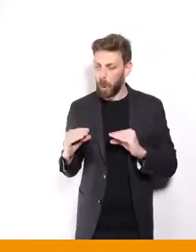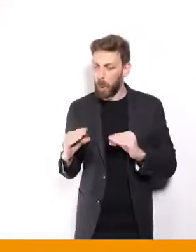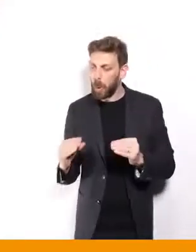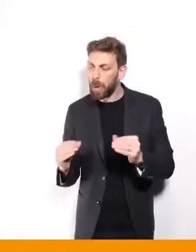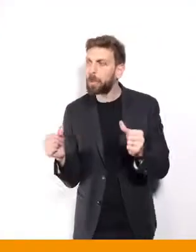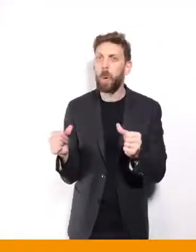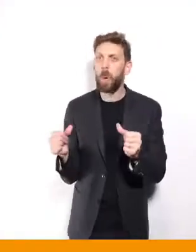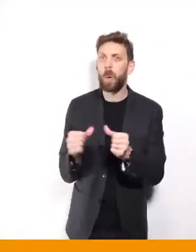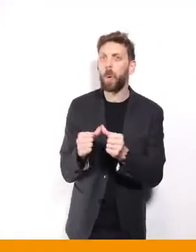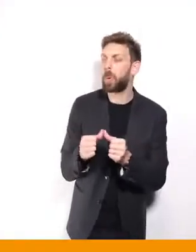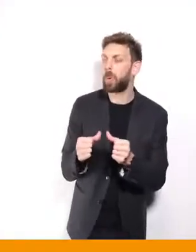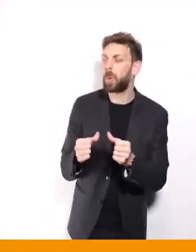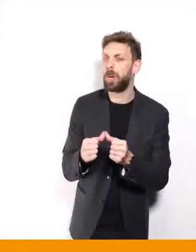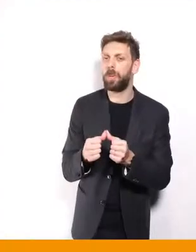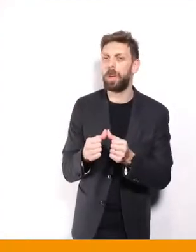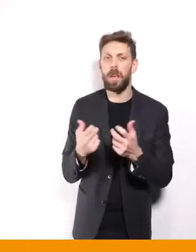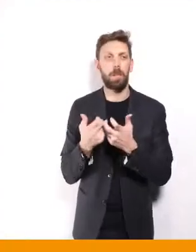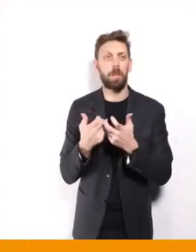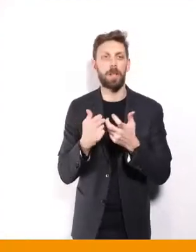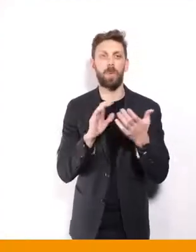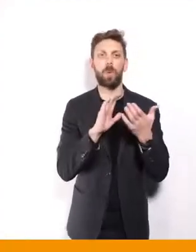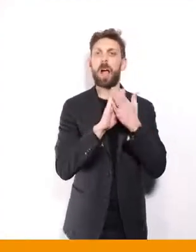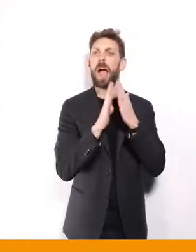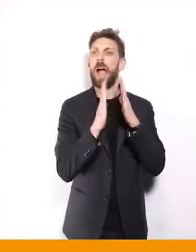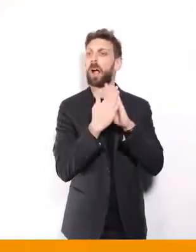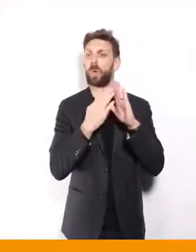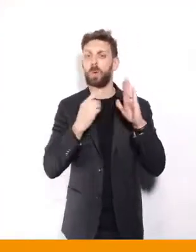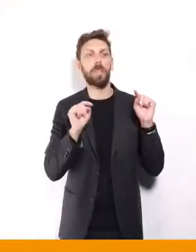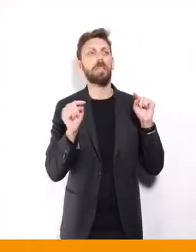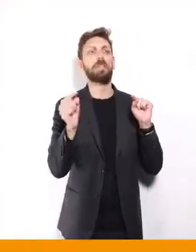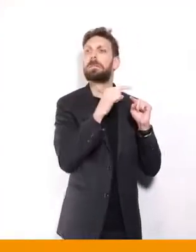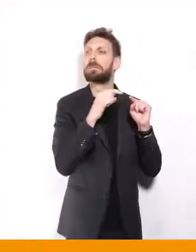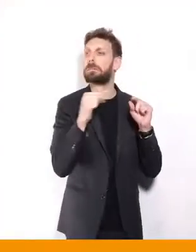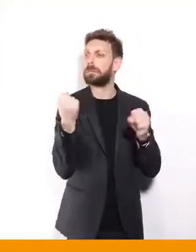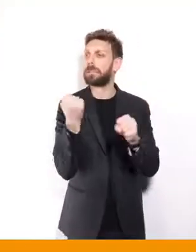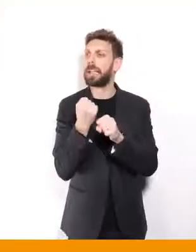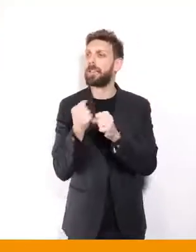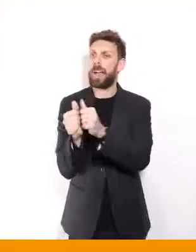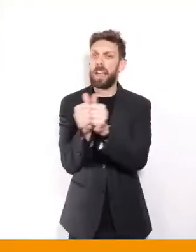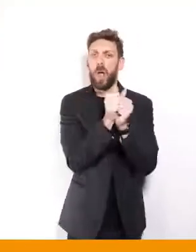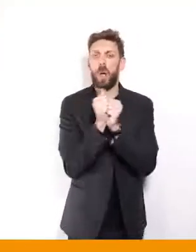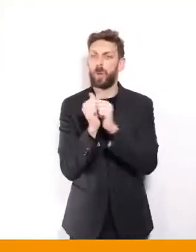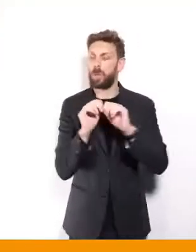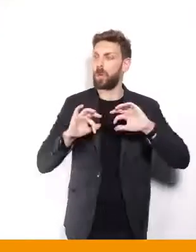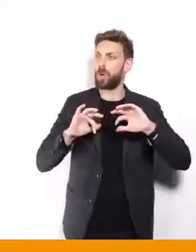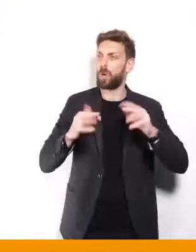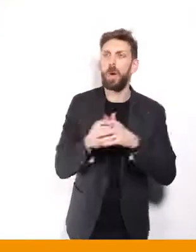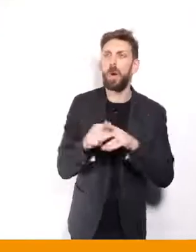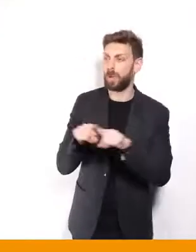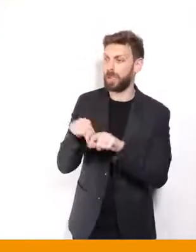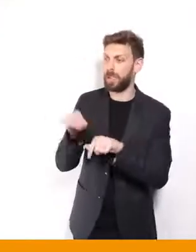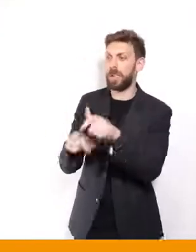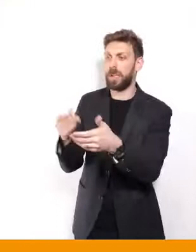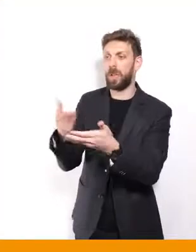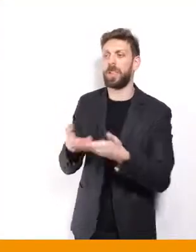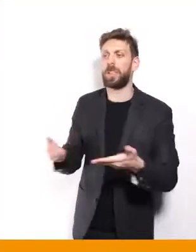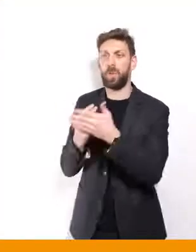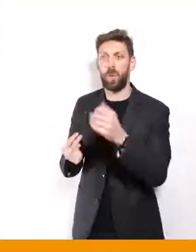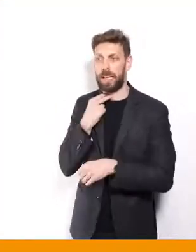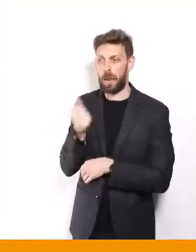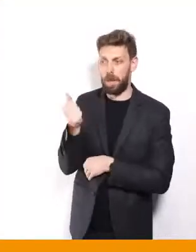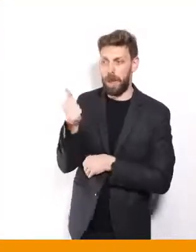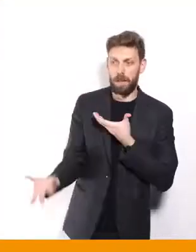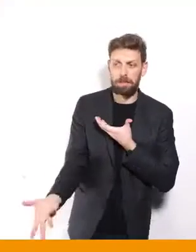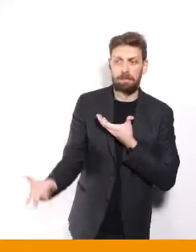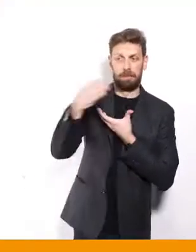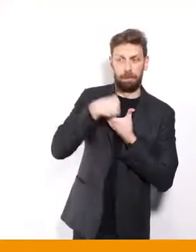avec nos associations, mais aussi la représentation avec des personnes handicapées elles-mêmes qui peuvent et qui veulent surtout être